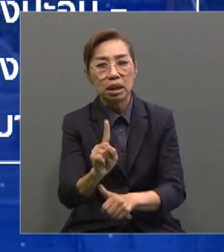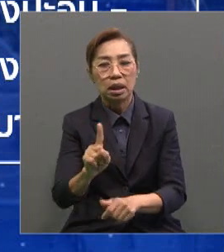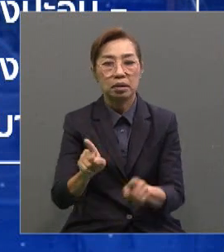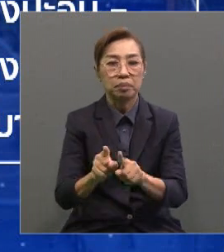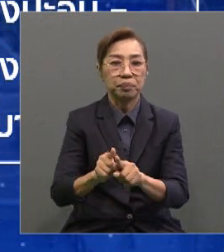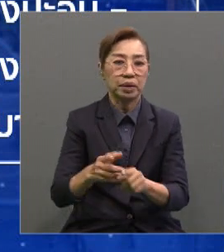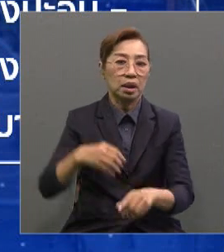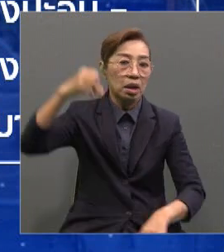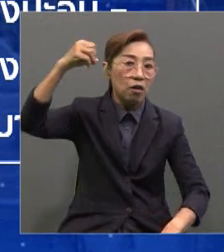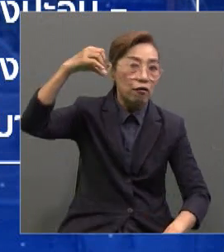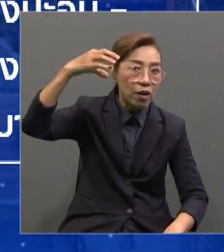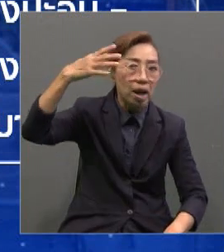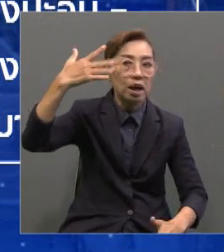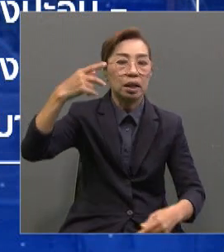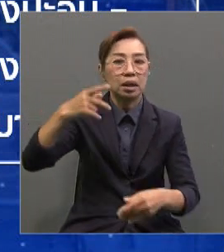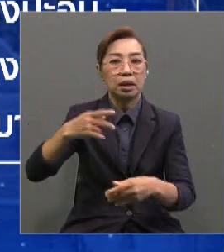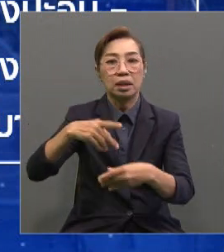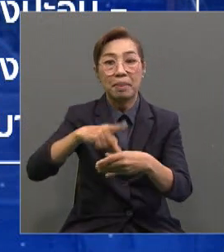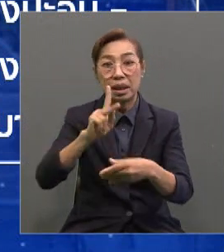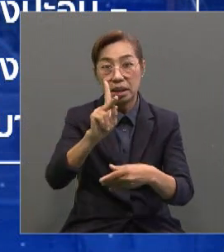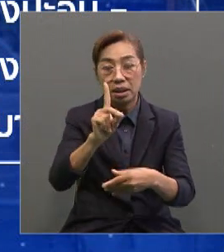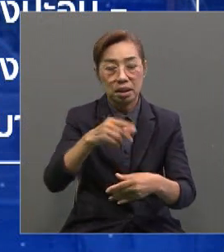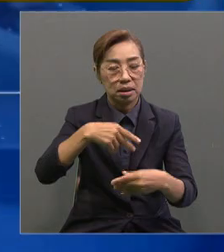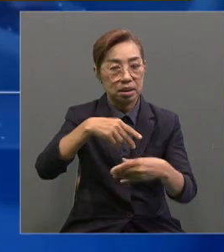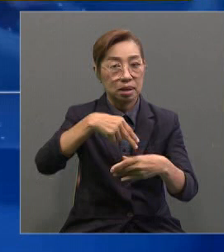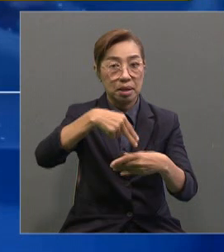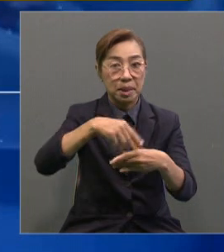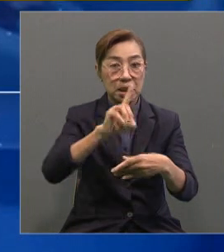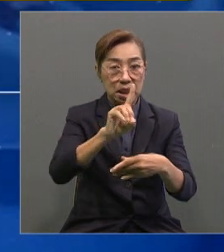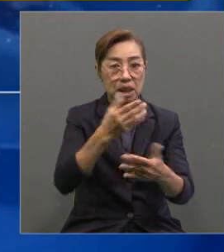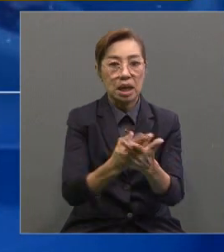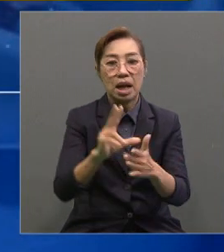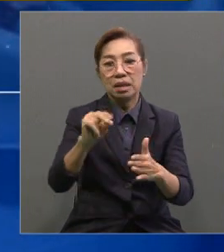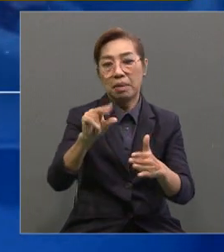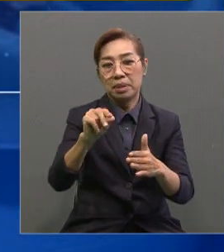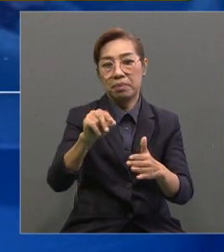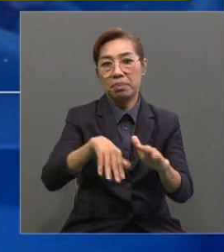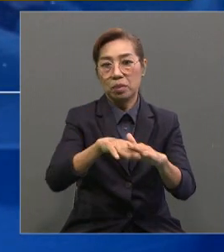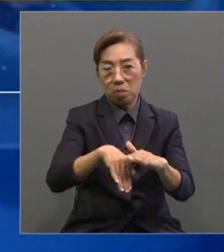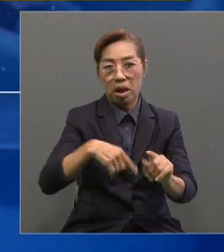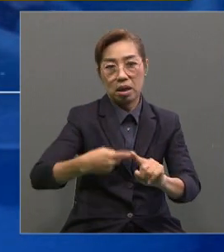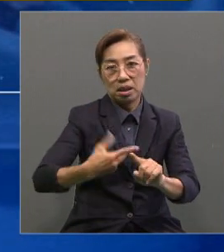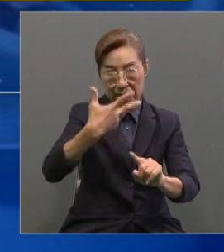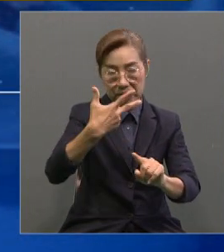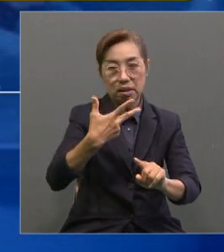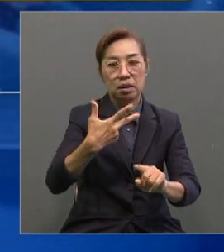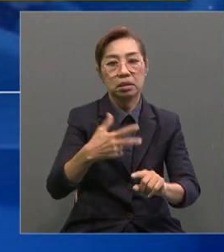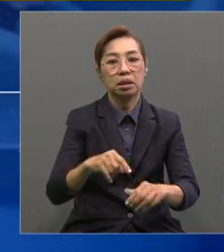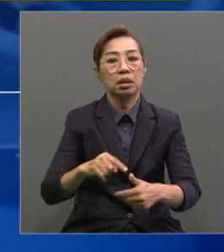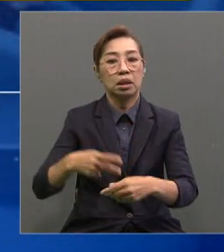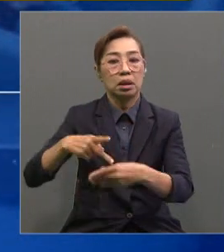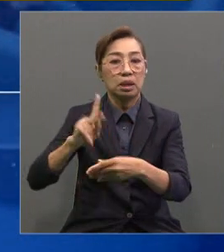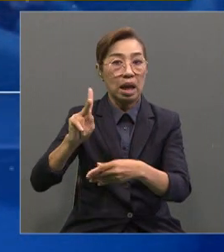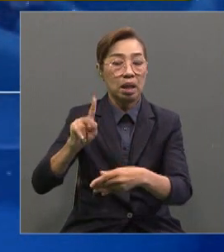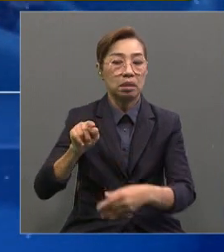งานที่ช่วยเหลือประชาชนไปดีเซลครับตรึงราคาไม่เกิน 30บาทต่อลิตรเป็นระยะเวลา 3เดือนส่วนก๊าซหุงต้มอัน